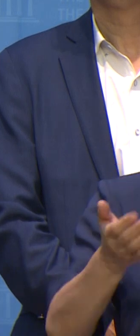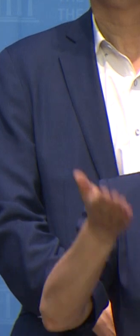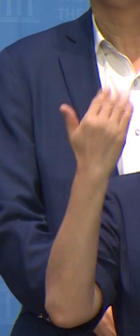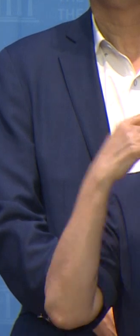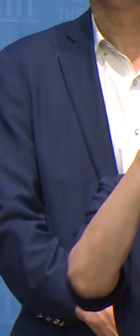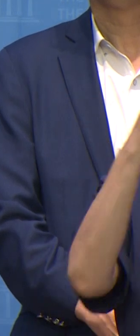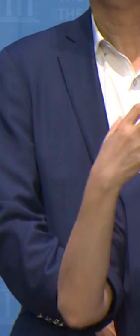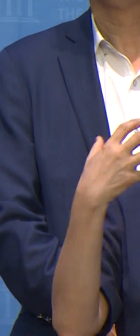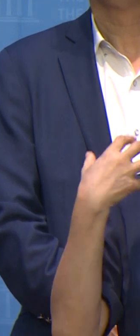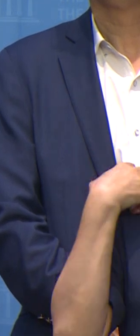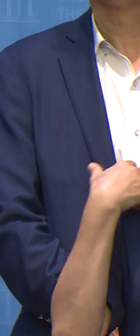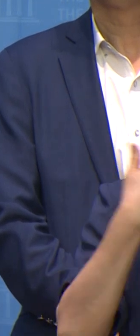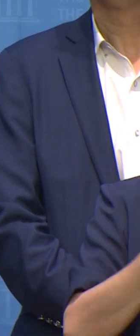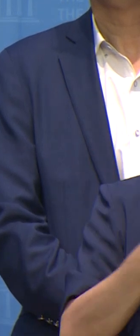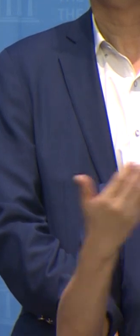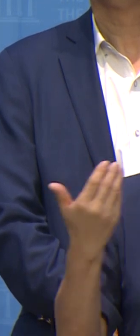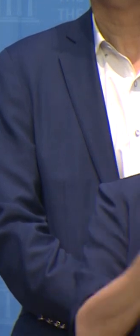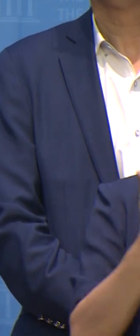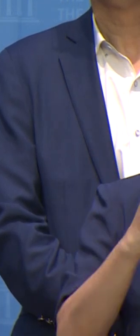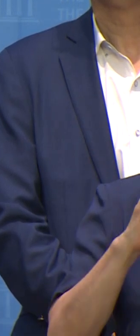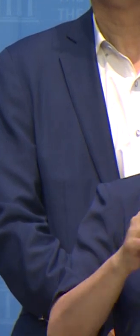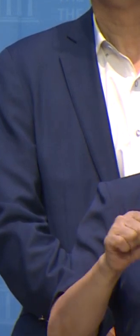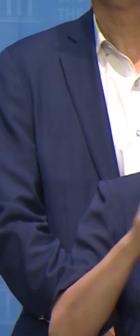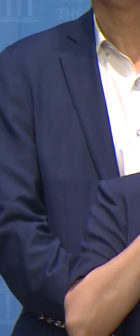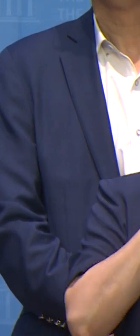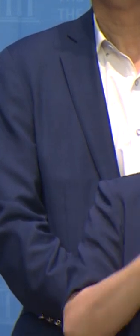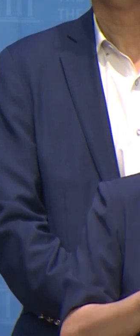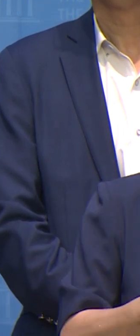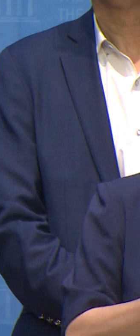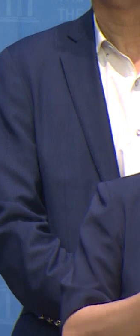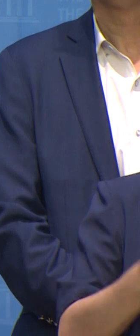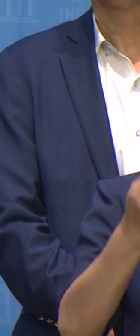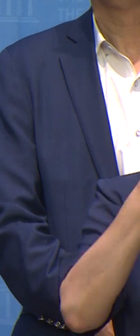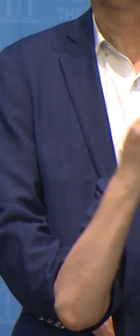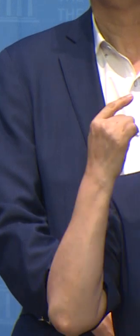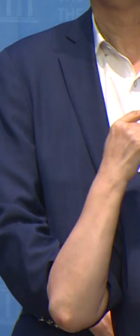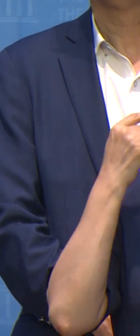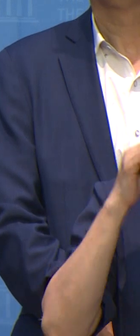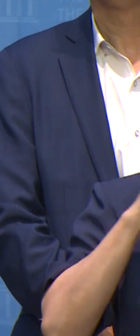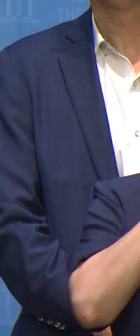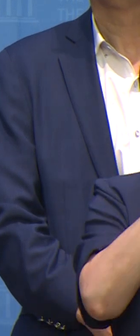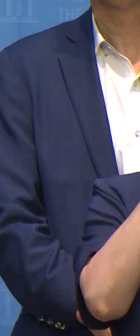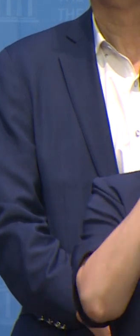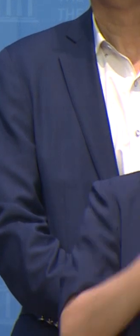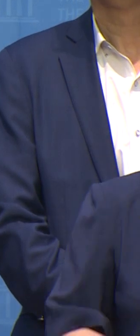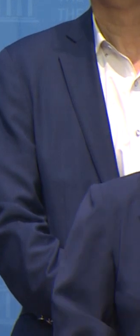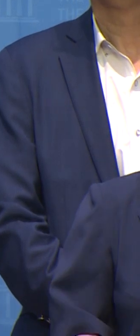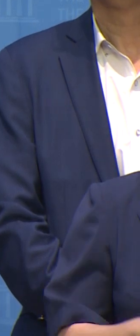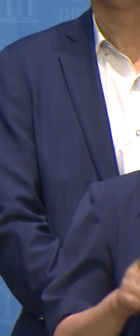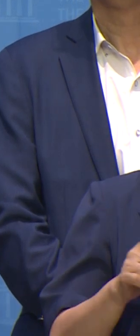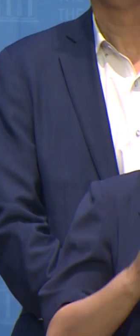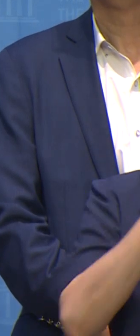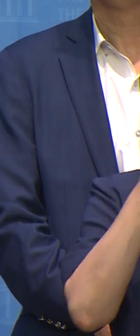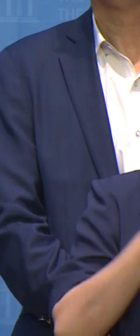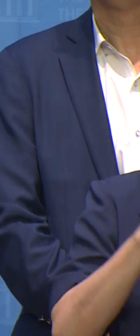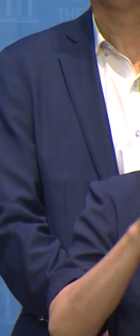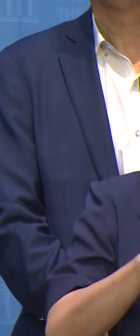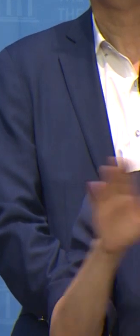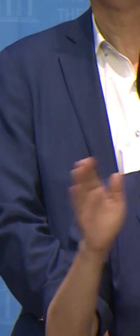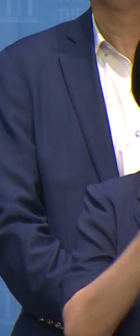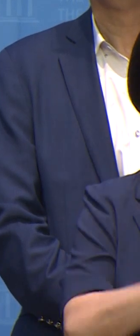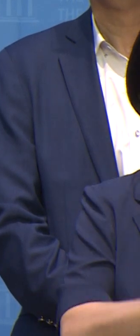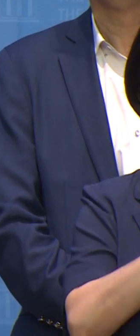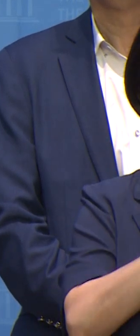변인정부를 반국가 세력이라 주장했습니다. 눈과 귀를 의심케 하는 발언입니다. 사적도 아니고